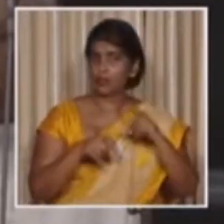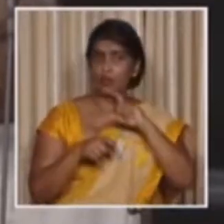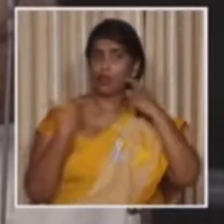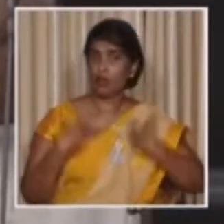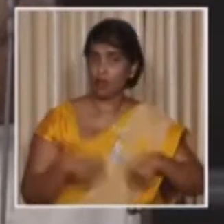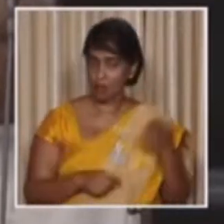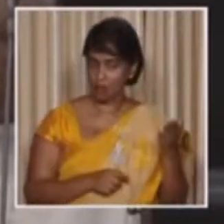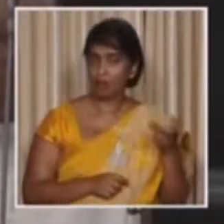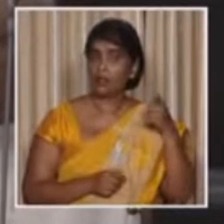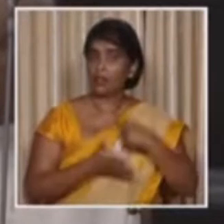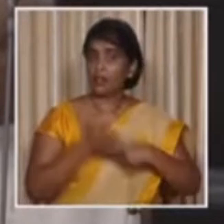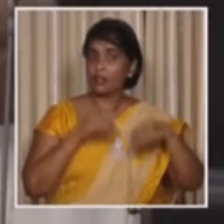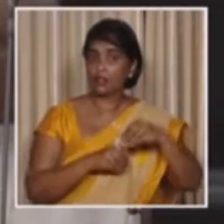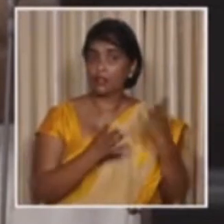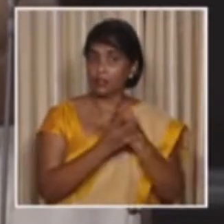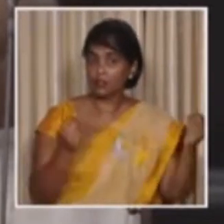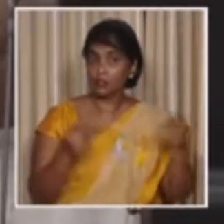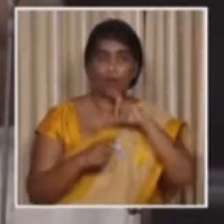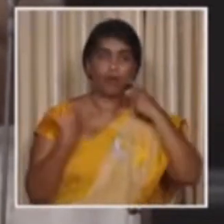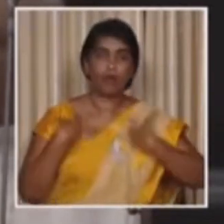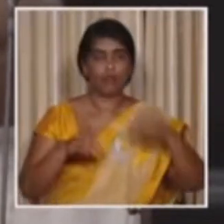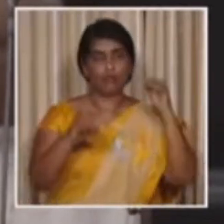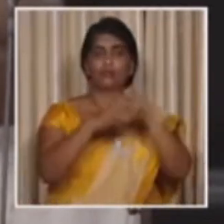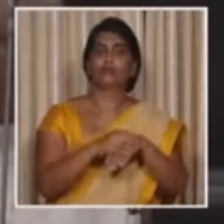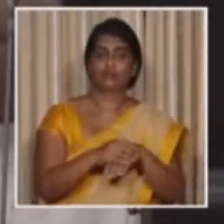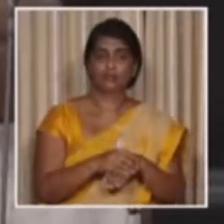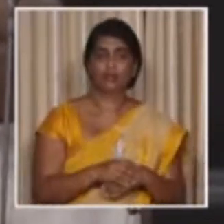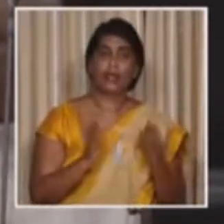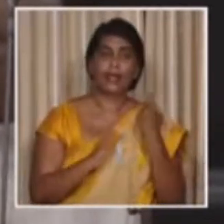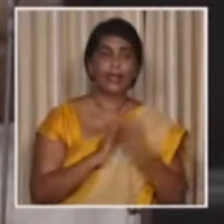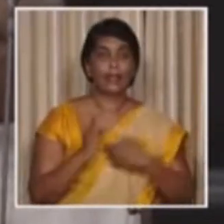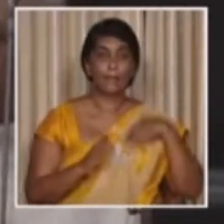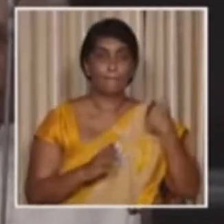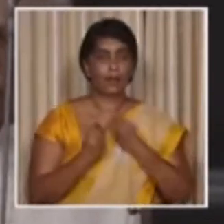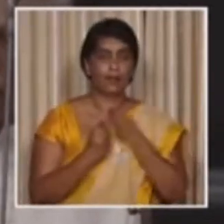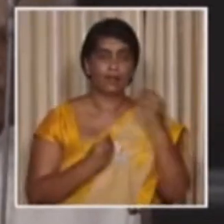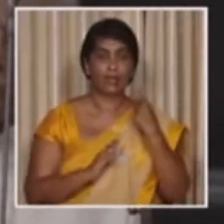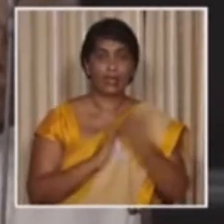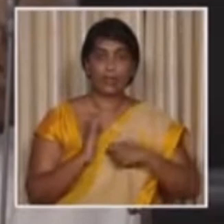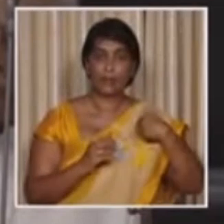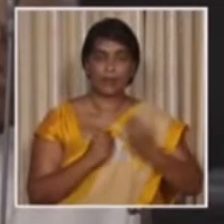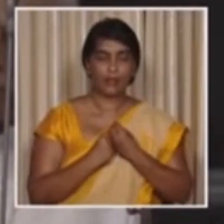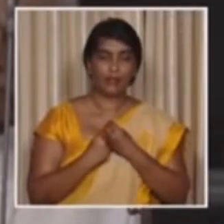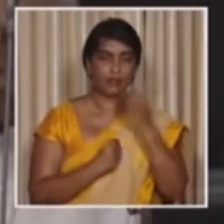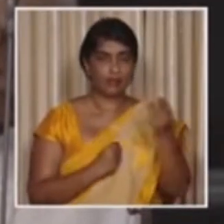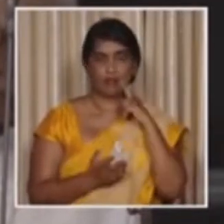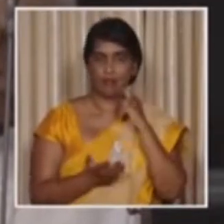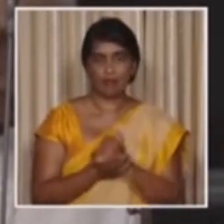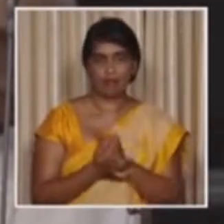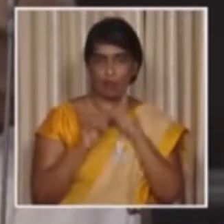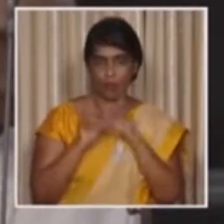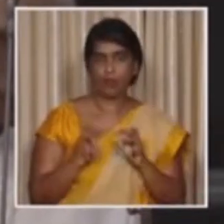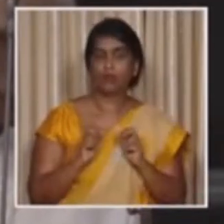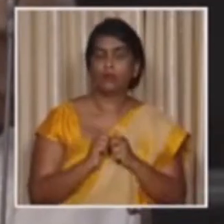නීතිඥෙක් එහෙනම් දේශපාලනේ නැති නීතිඥෙක් තියාගන්න කියලා. නැත්තම් නීතිපති දෙන්න කියලා. ඉතින් මං කා නීතිපතිව දෙන්න අමාරුයි මේ තත්ත්වය ඇති